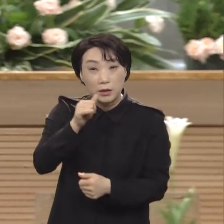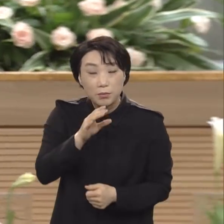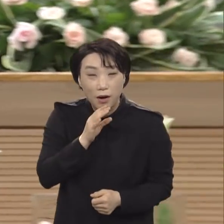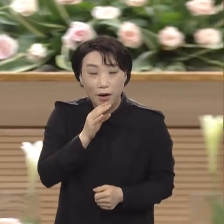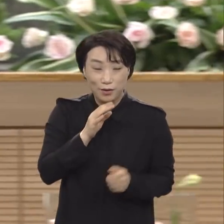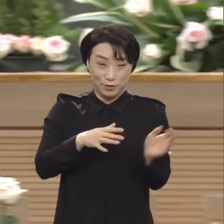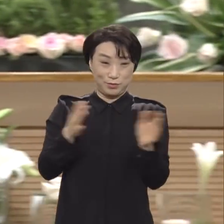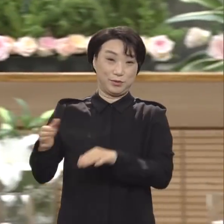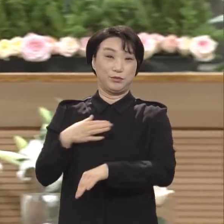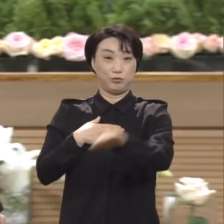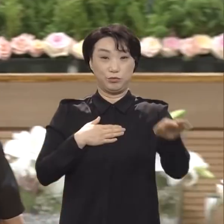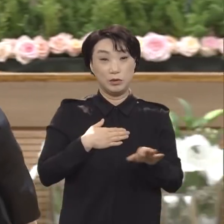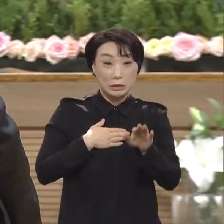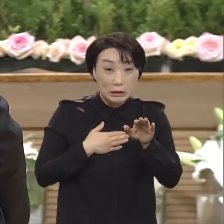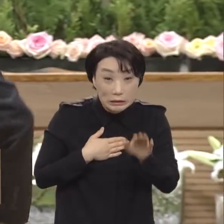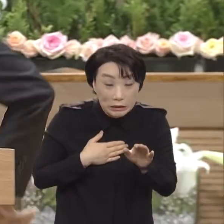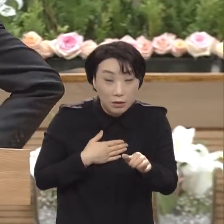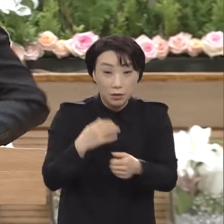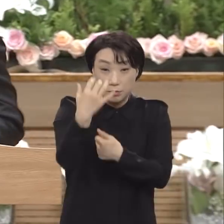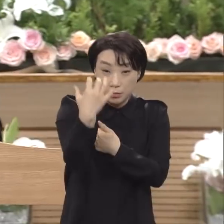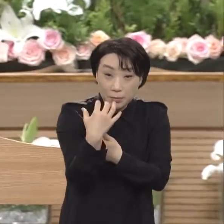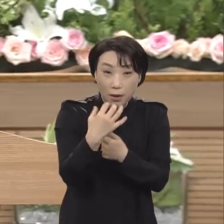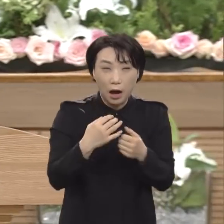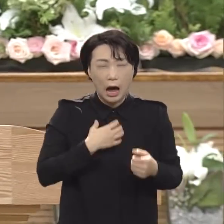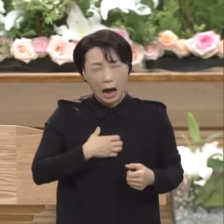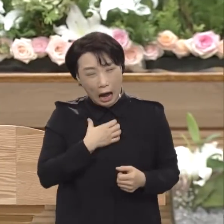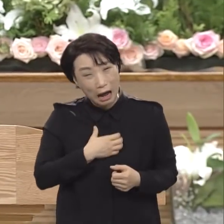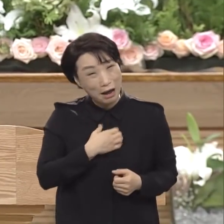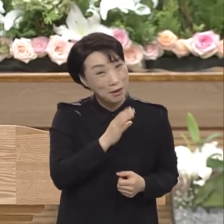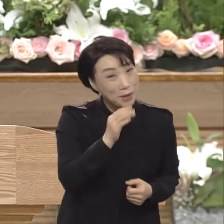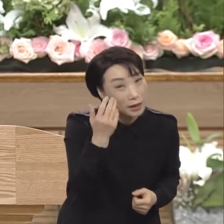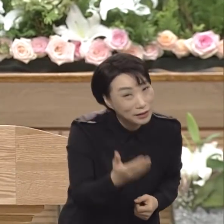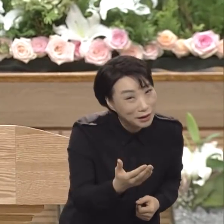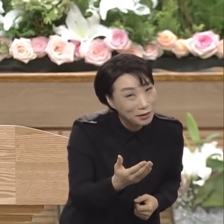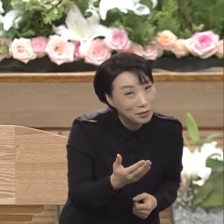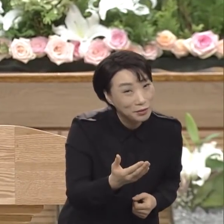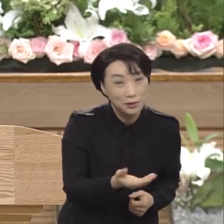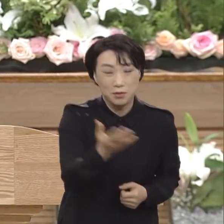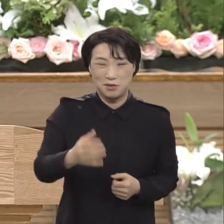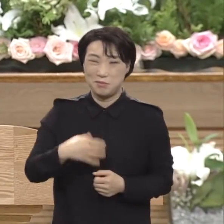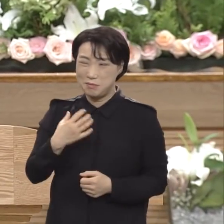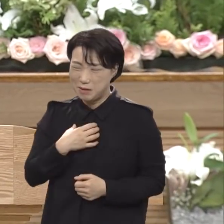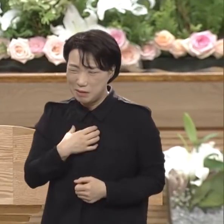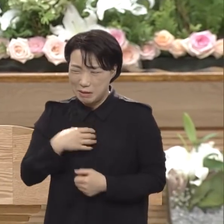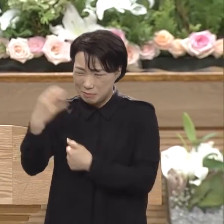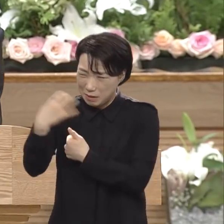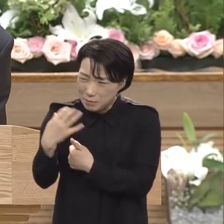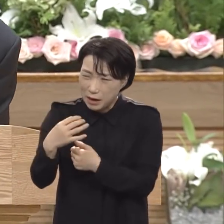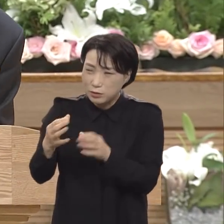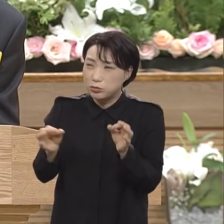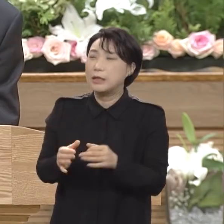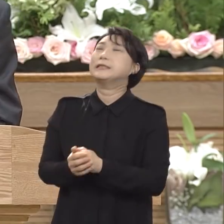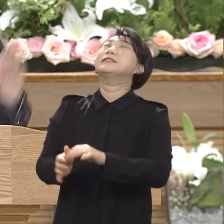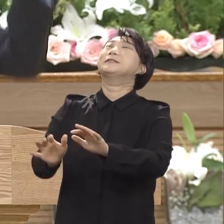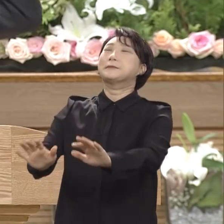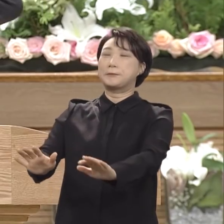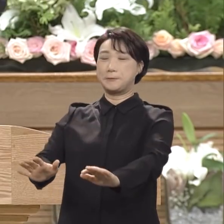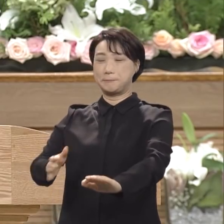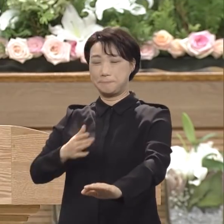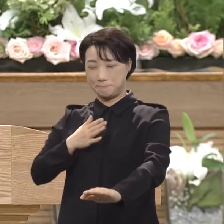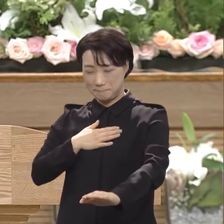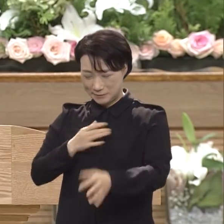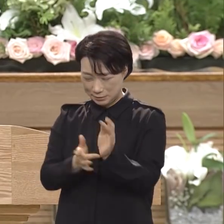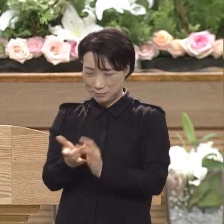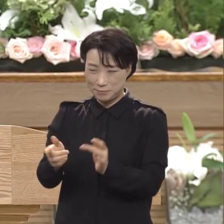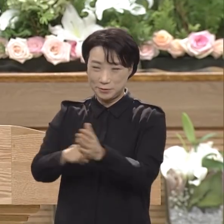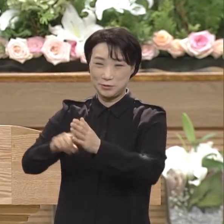우리는 핍박을 받고 괴로워해야 되느냐? 핍박을 받는 순간에 야 나는